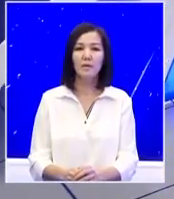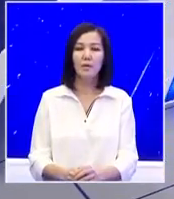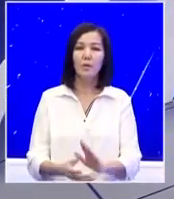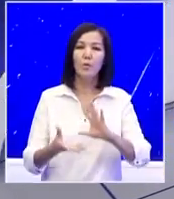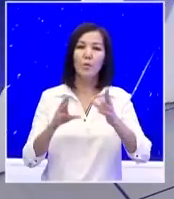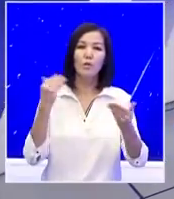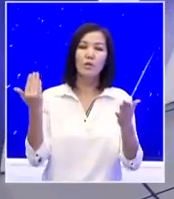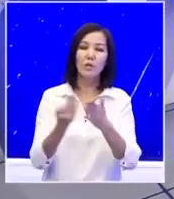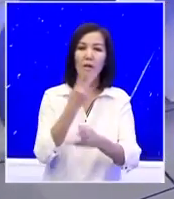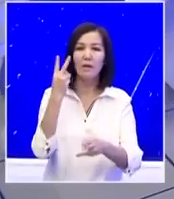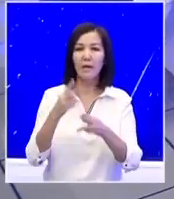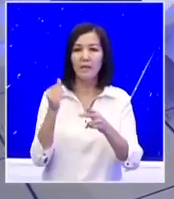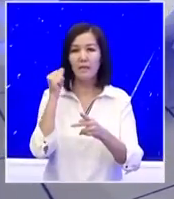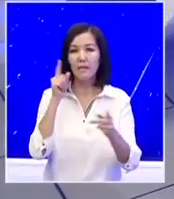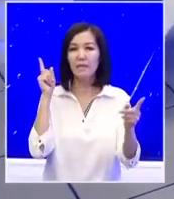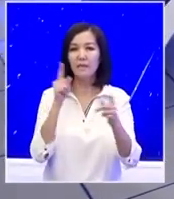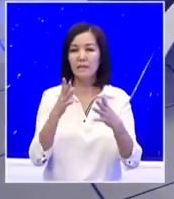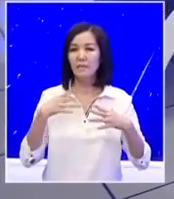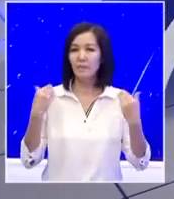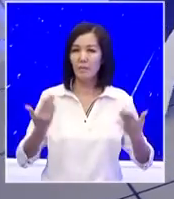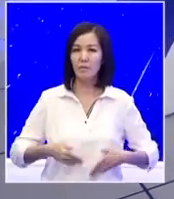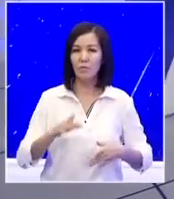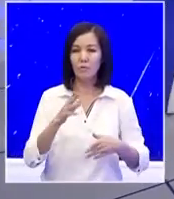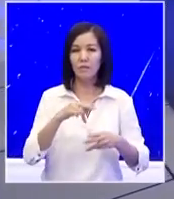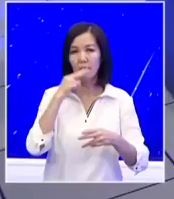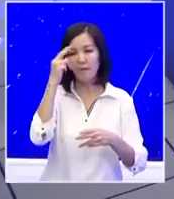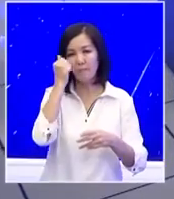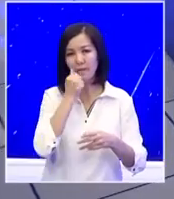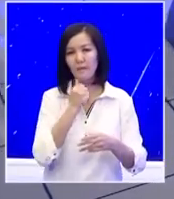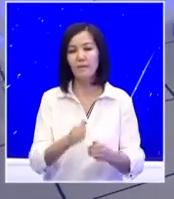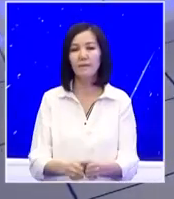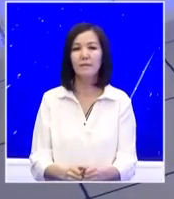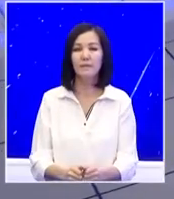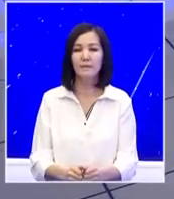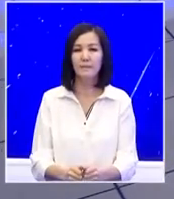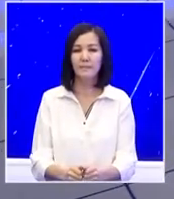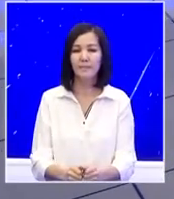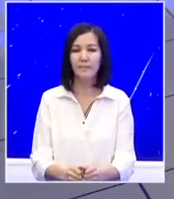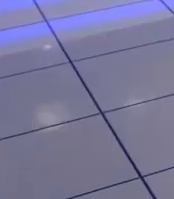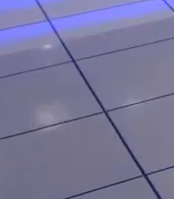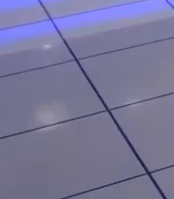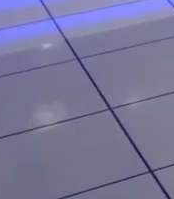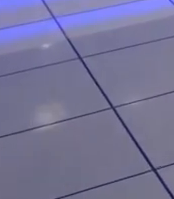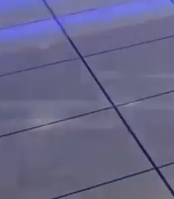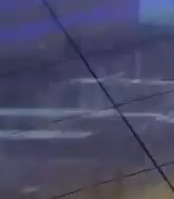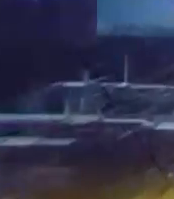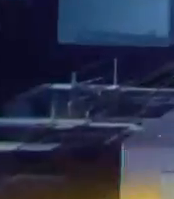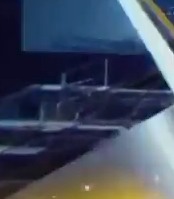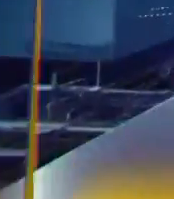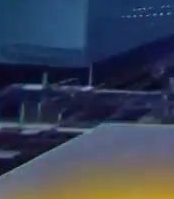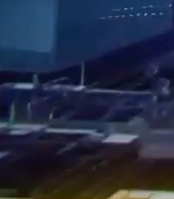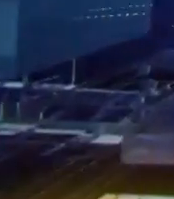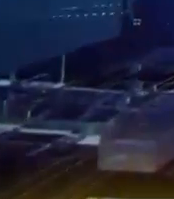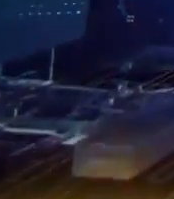Қадірменді көрермен, бүгінгі айтар ақпарат осы. Біз өздеріңізбен эфирде қауышамыз. Аман сау болыңыздар.